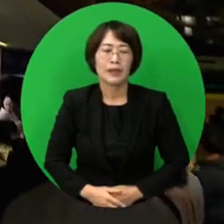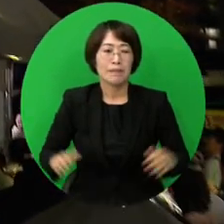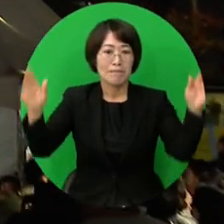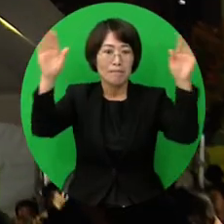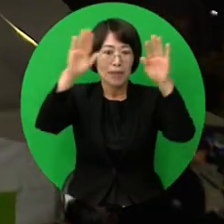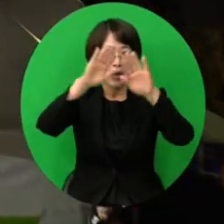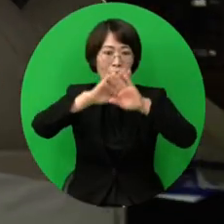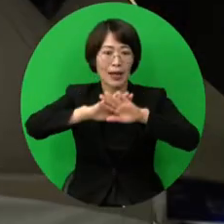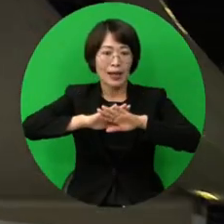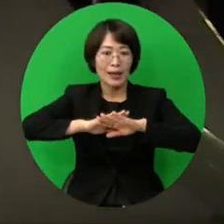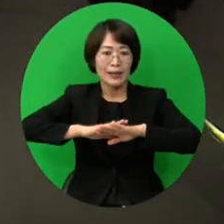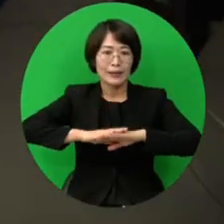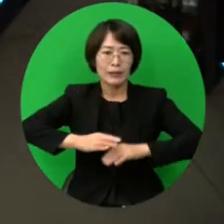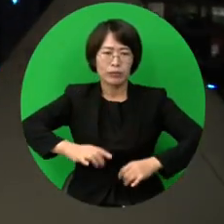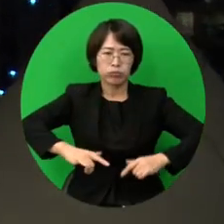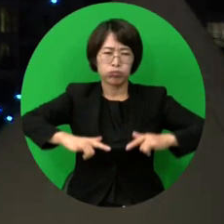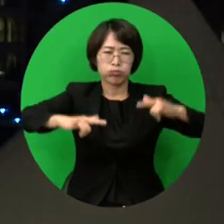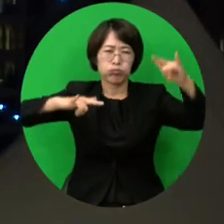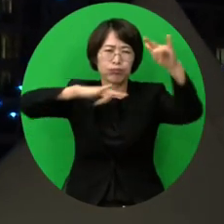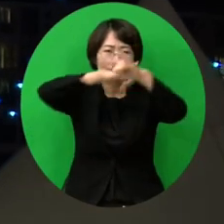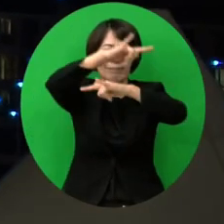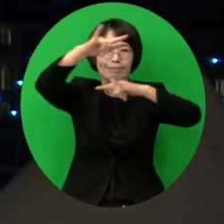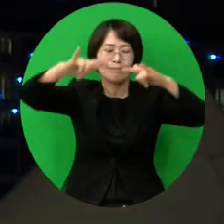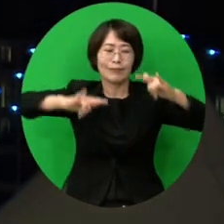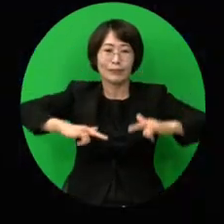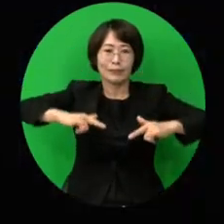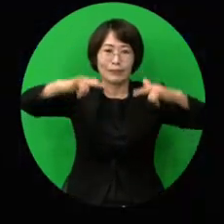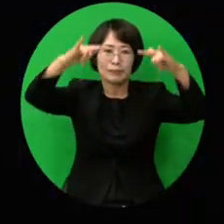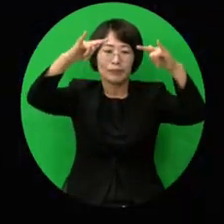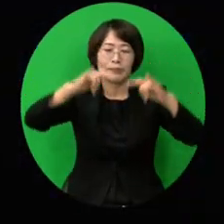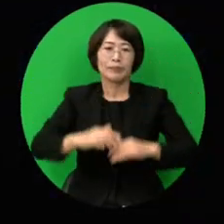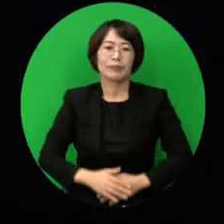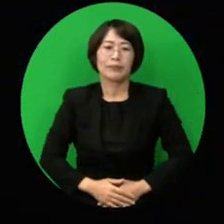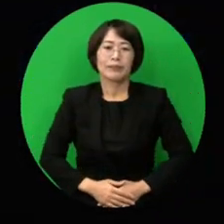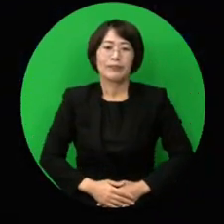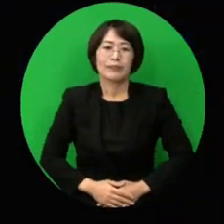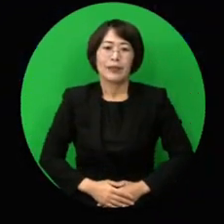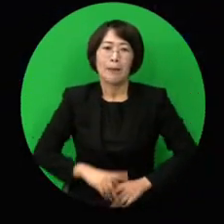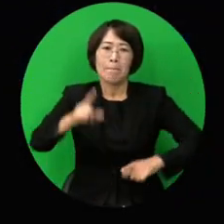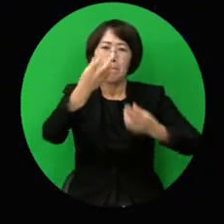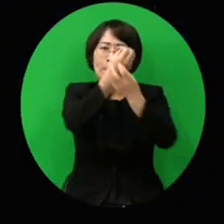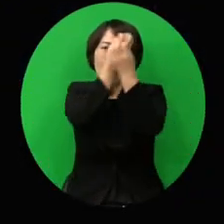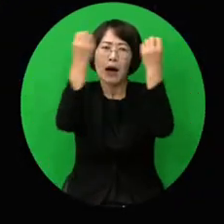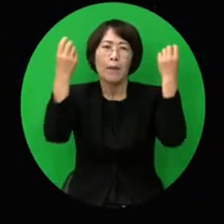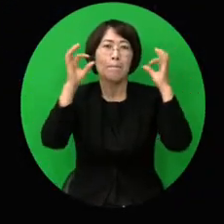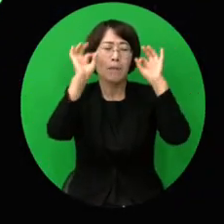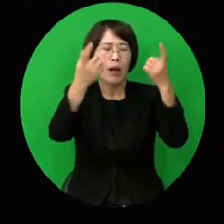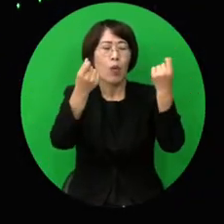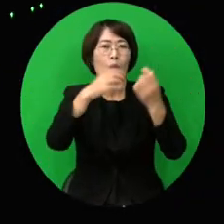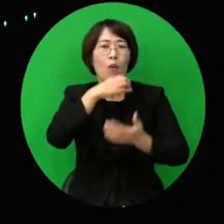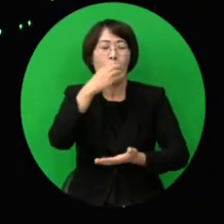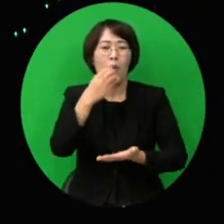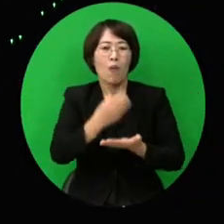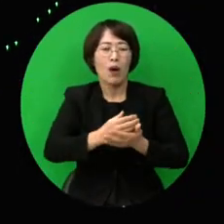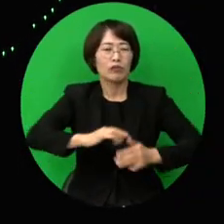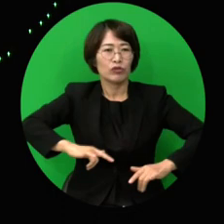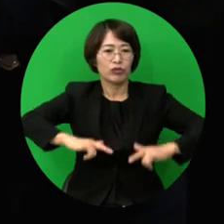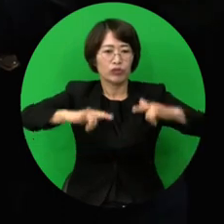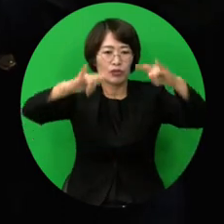밤하늘을 밝히며 수백여 대의 드론이 힘차게 날아오릅니다. 마치 별을 보는 듯한 감동을 주는